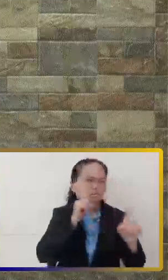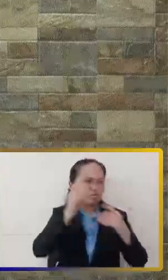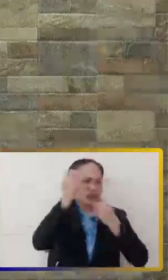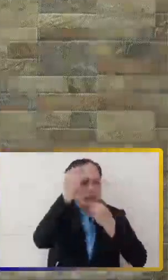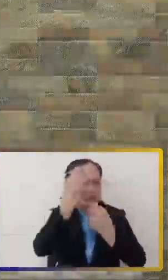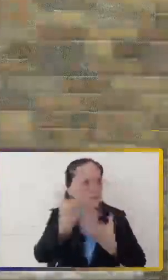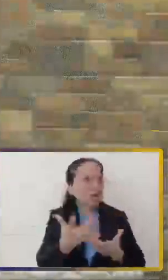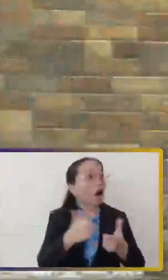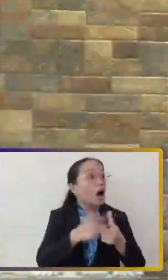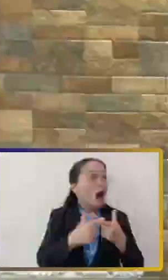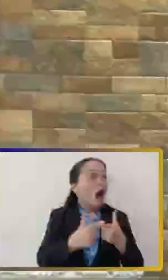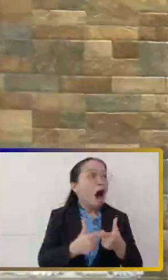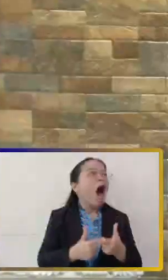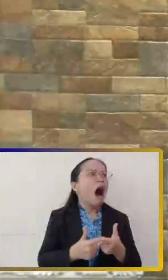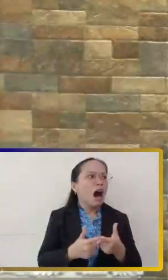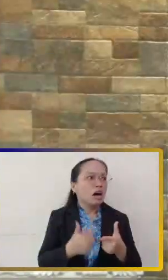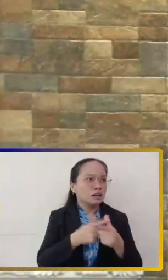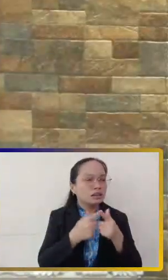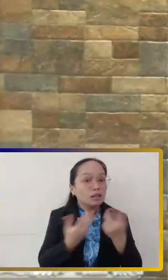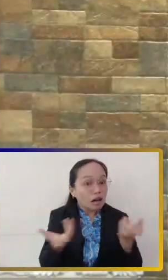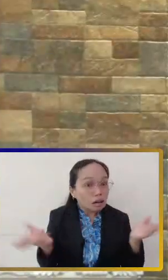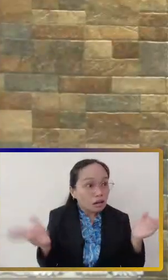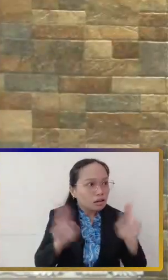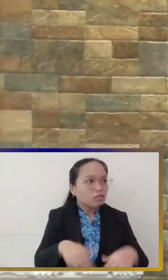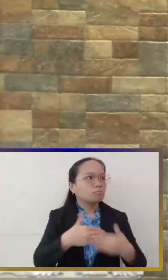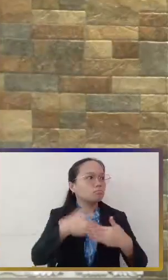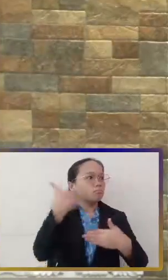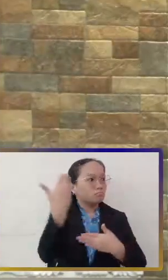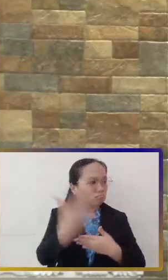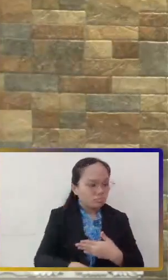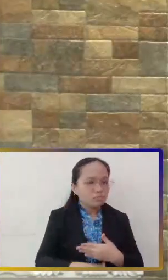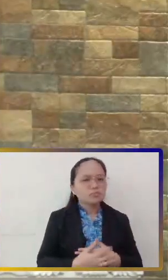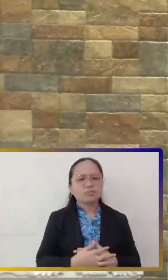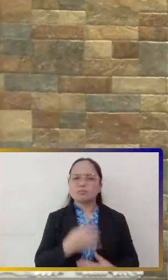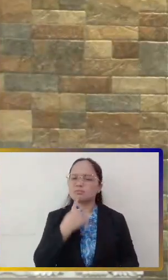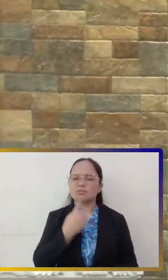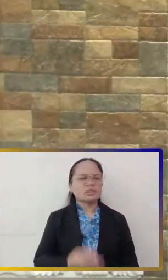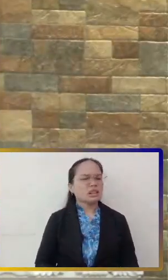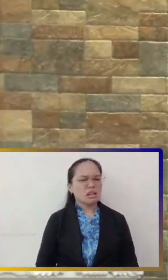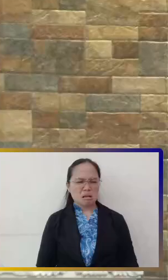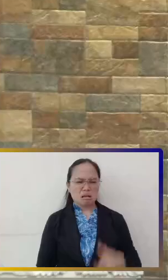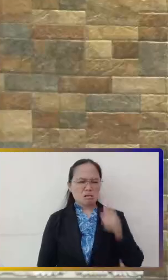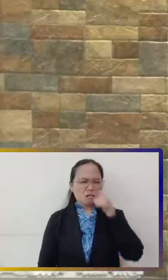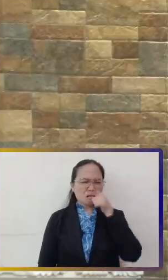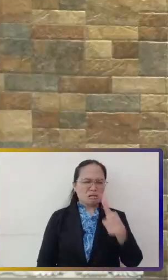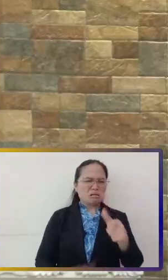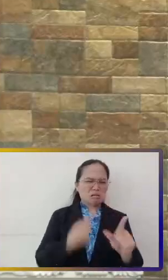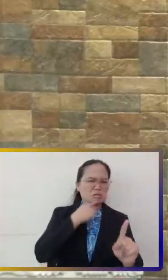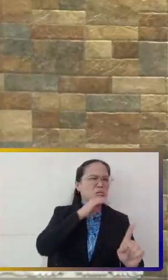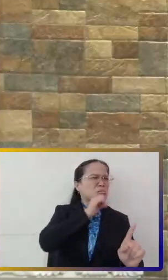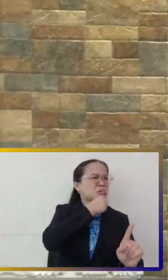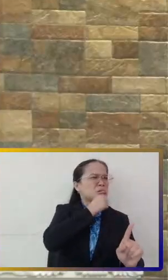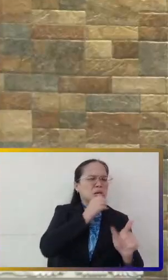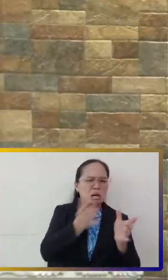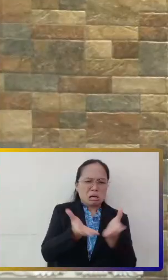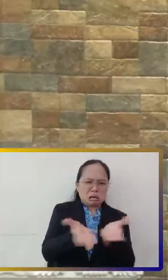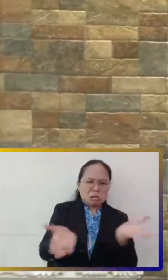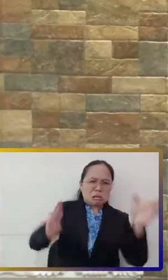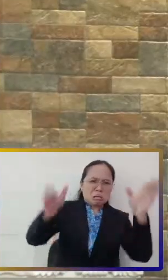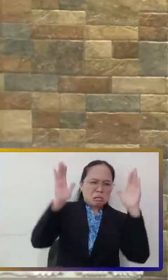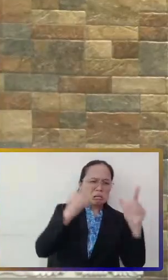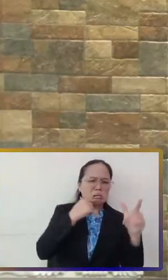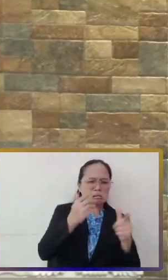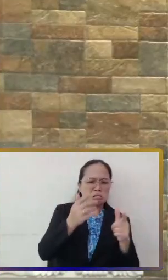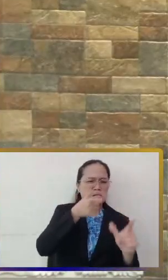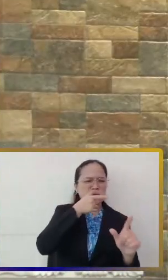what exactly happened is nilagay po nila, gumawa sila, sabi nila, mukhang luma na yung lalagyan niyan. Kaya gumawa nilang tayo ng bago.